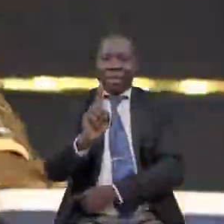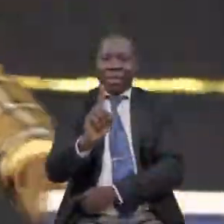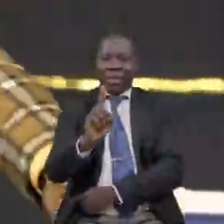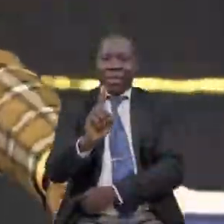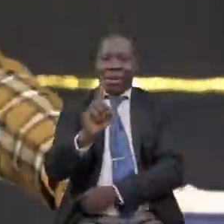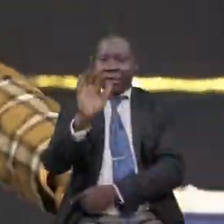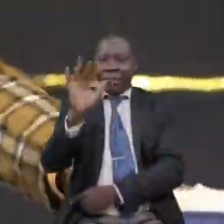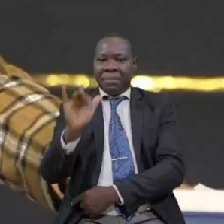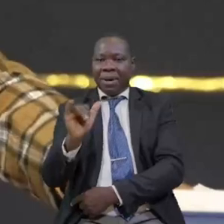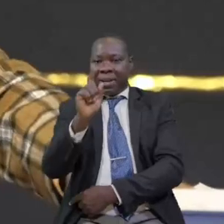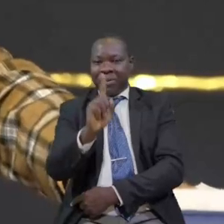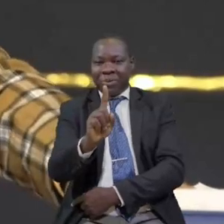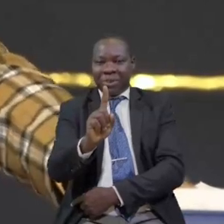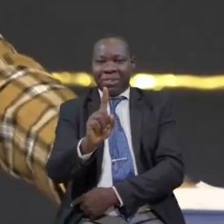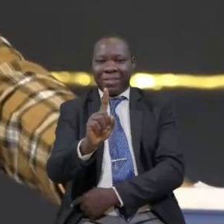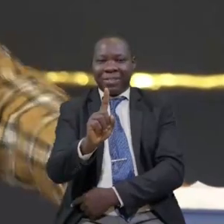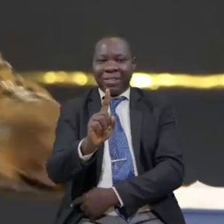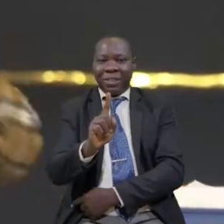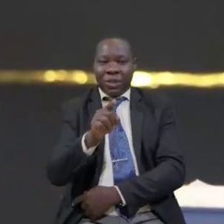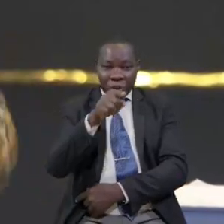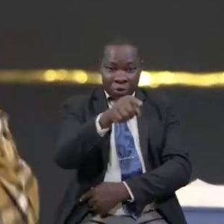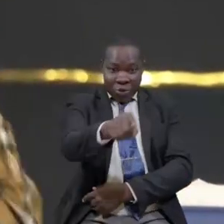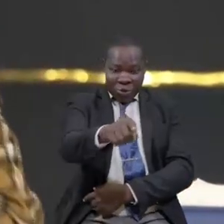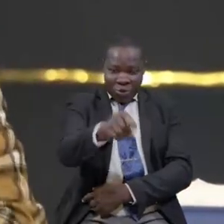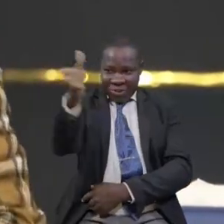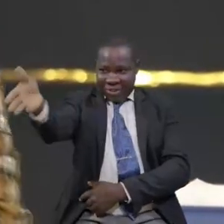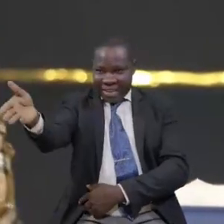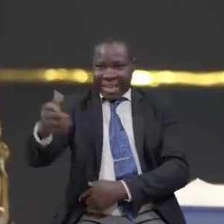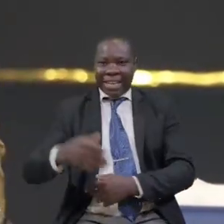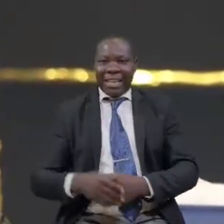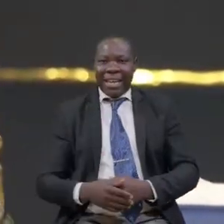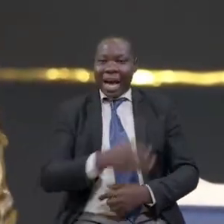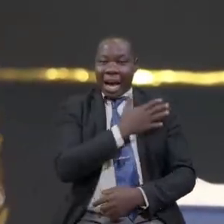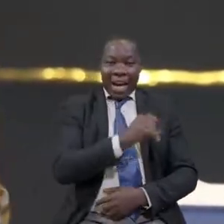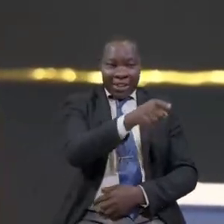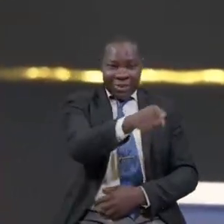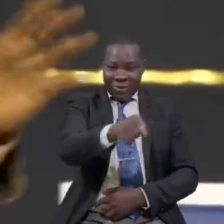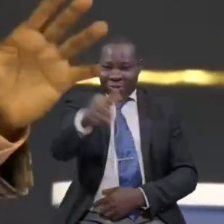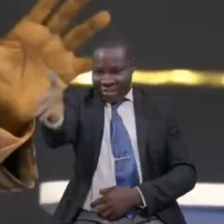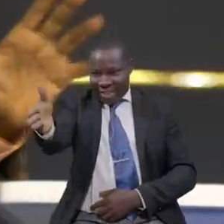Un à un. Vous là-bas, et vous qui êtes là,